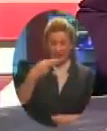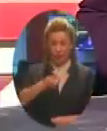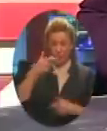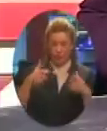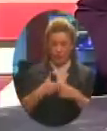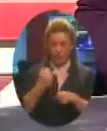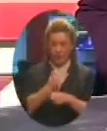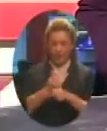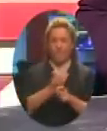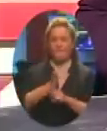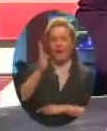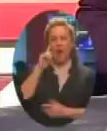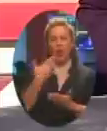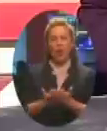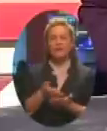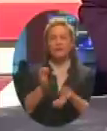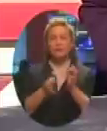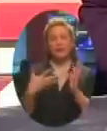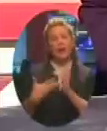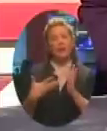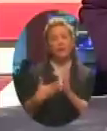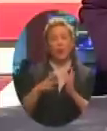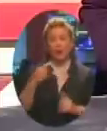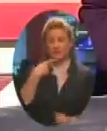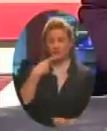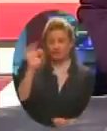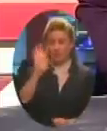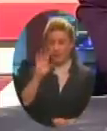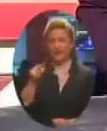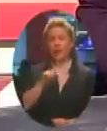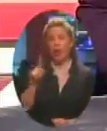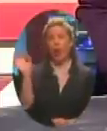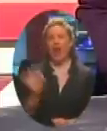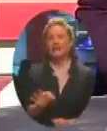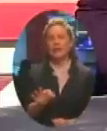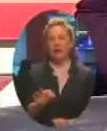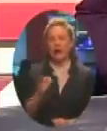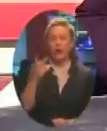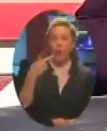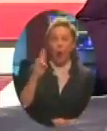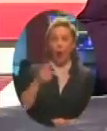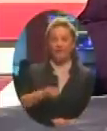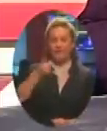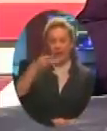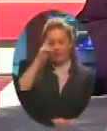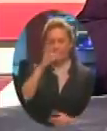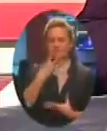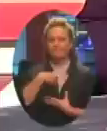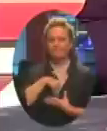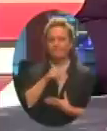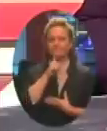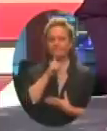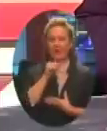המשפטי לממשלה שיבדוק האם אין בדברים של נתניהו הסתה. מרבית שרי הליכוד העדיפו היום שלא להגיב,